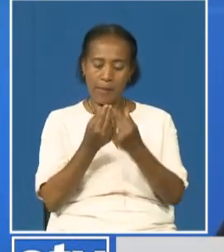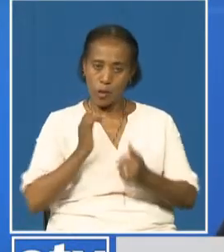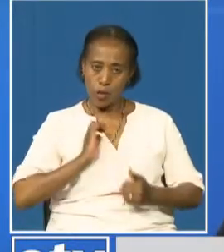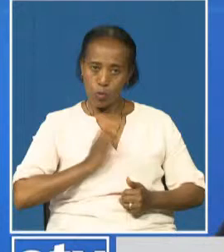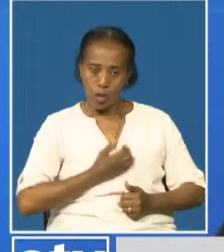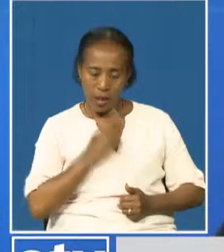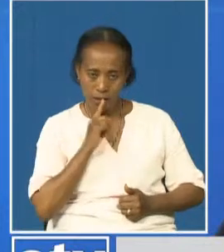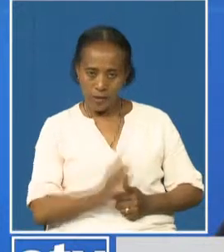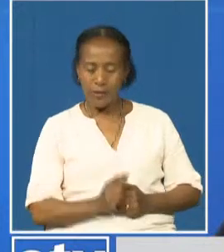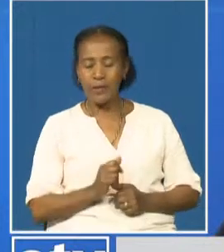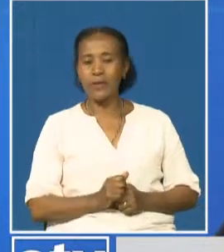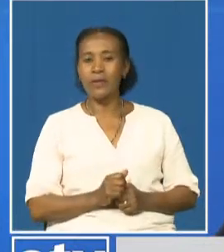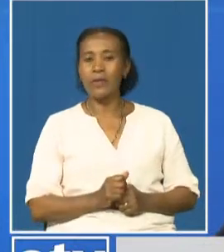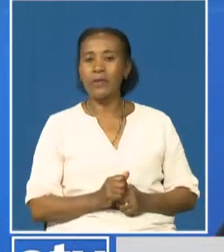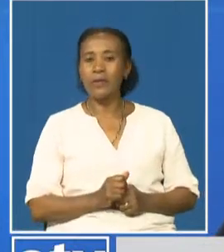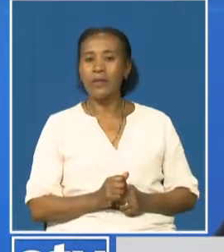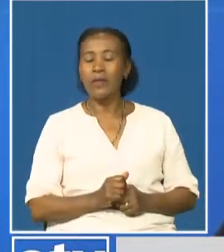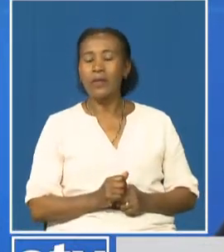ለቤተሰቦቻችን